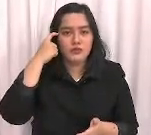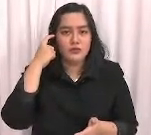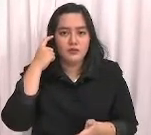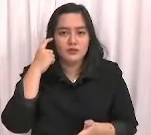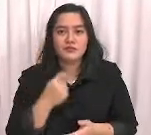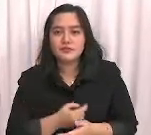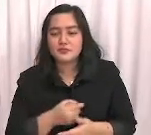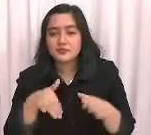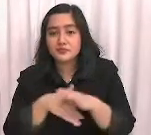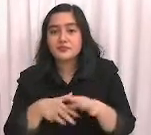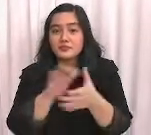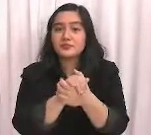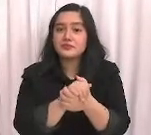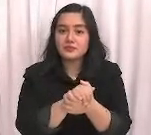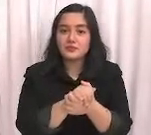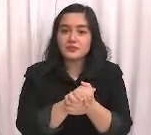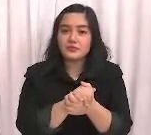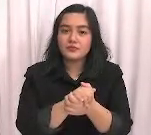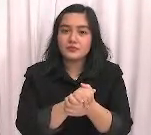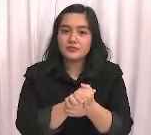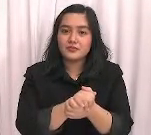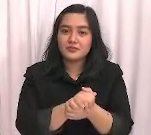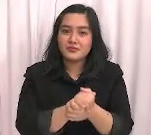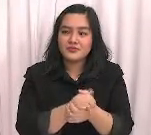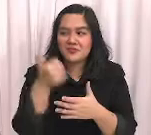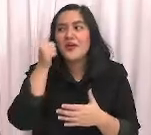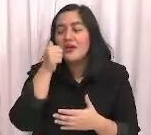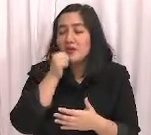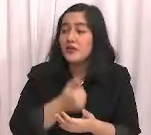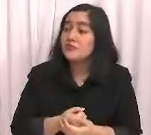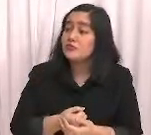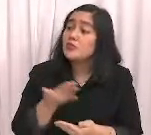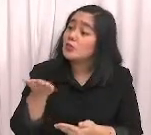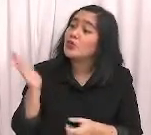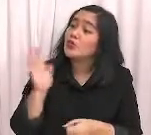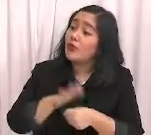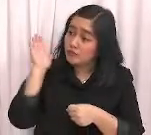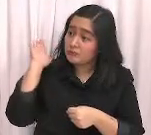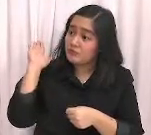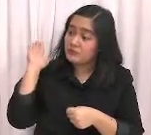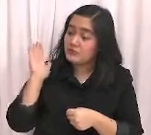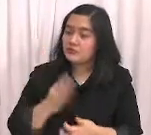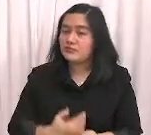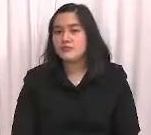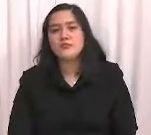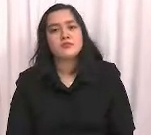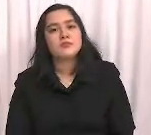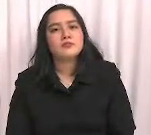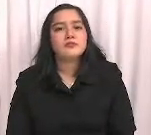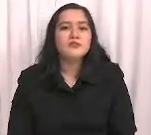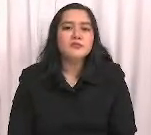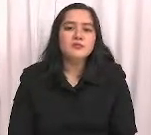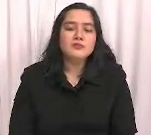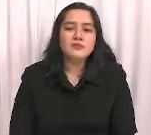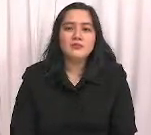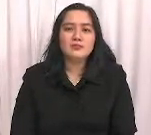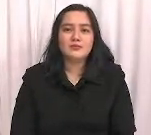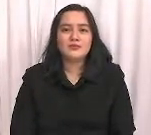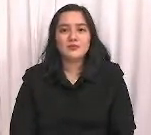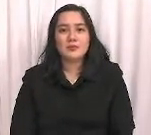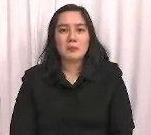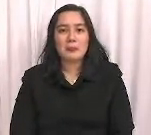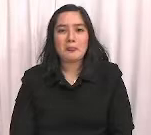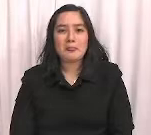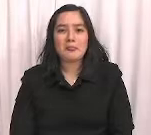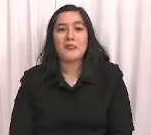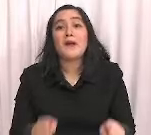ginawa, sabihin na, promise ha? Bilangan na. Promise ha? Talaga ba? Promise ha? Ngayon, pag hindi